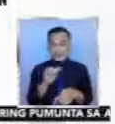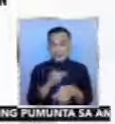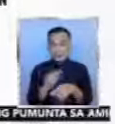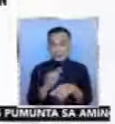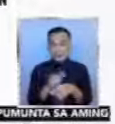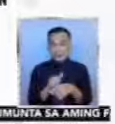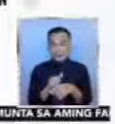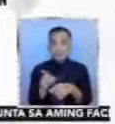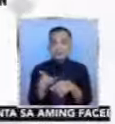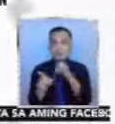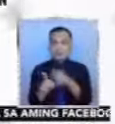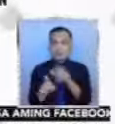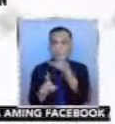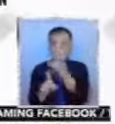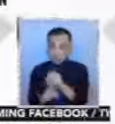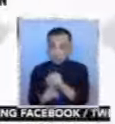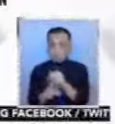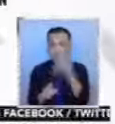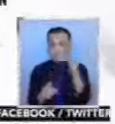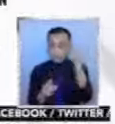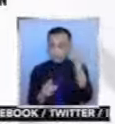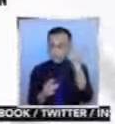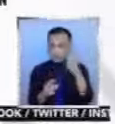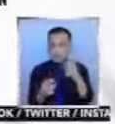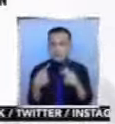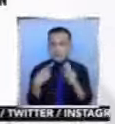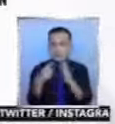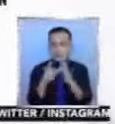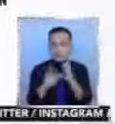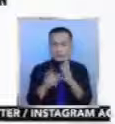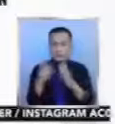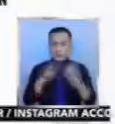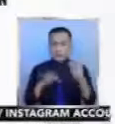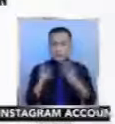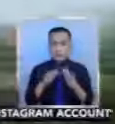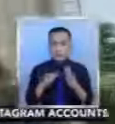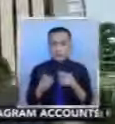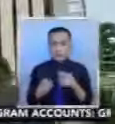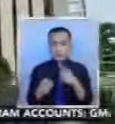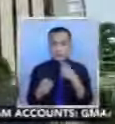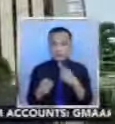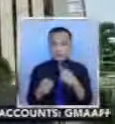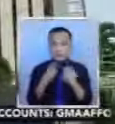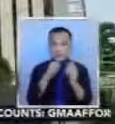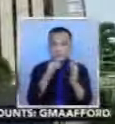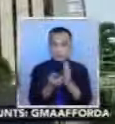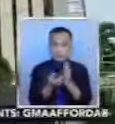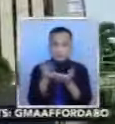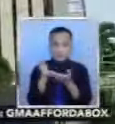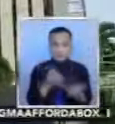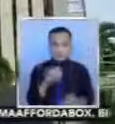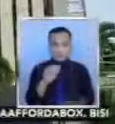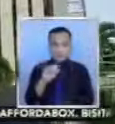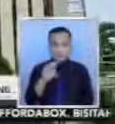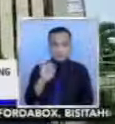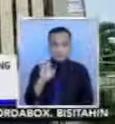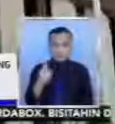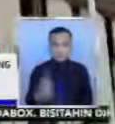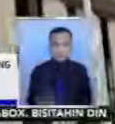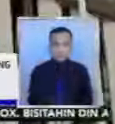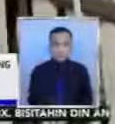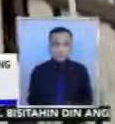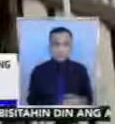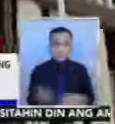legal impediment yan kung napapatunayan ismagal. Sakaling kumpiskahin ng gobyerno, pag-aaralan pa